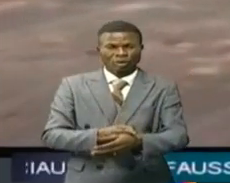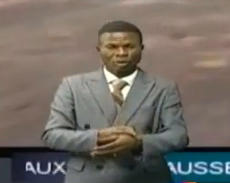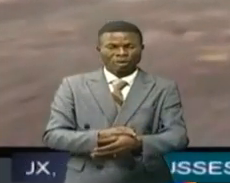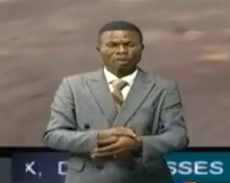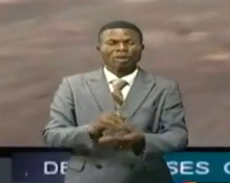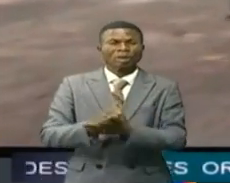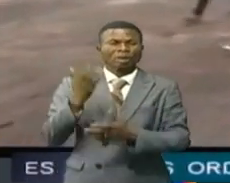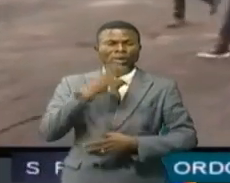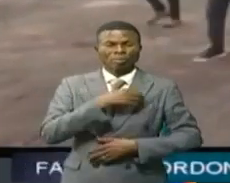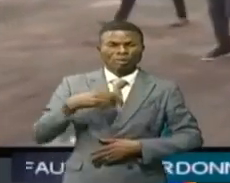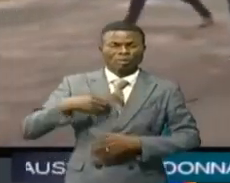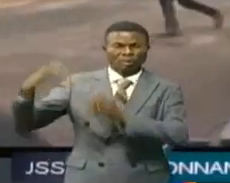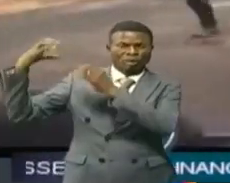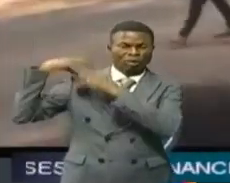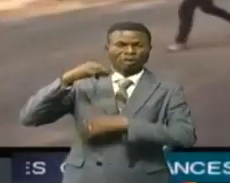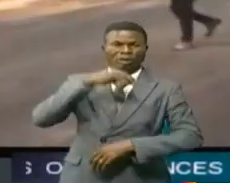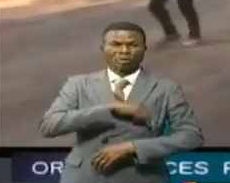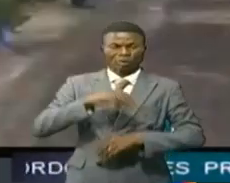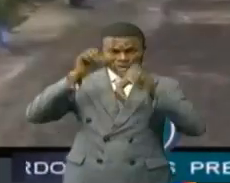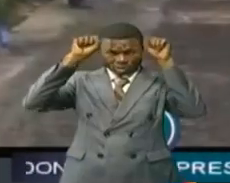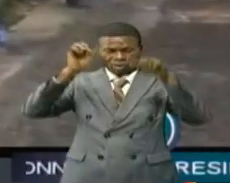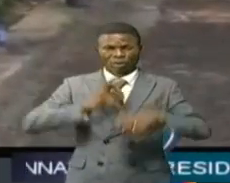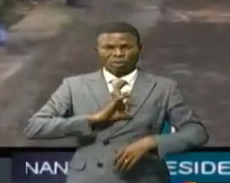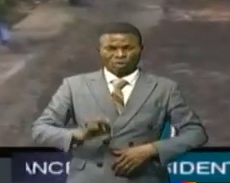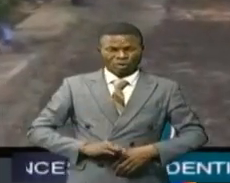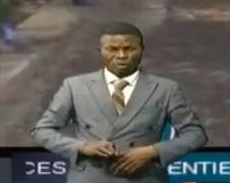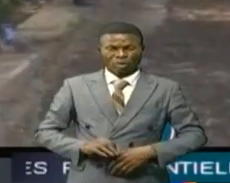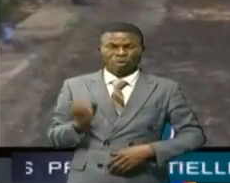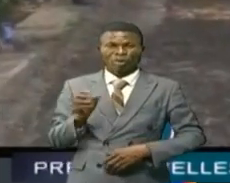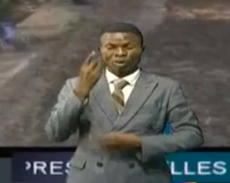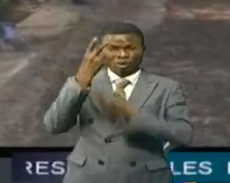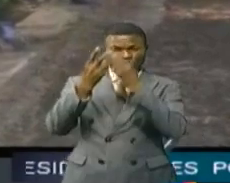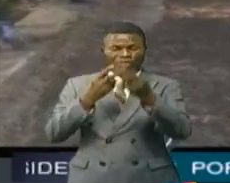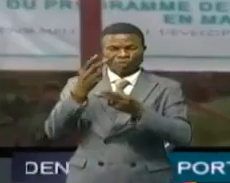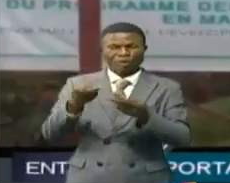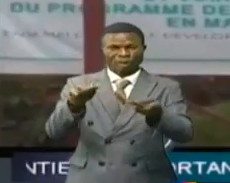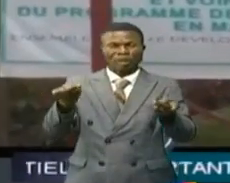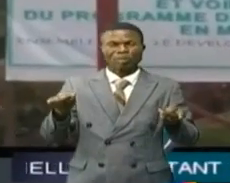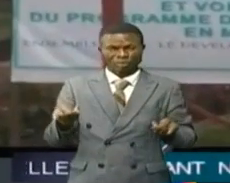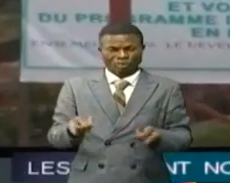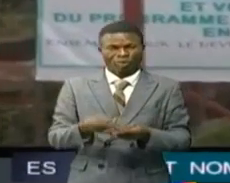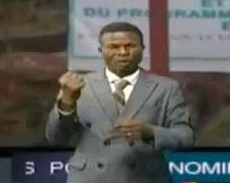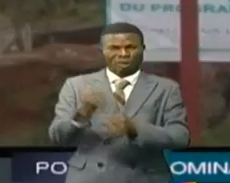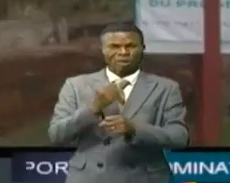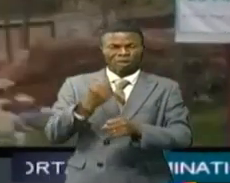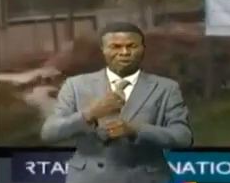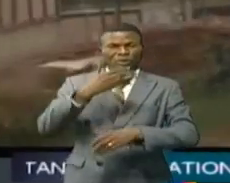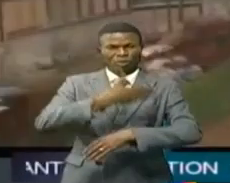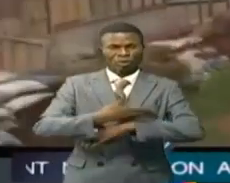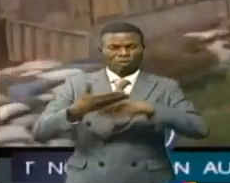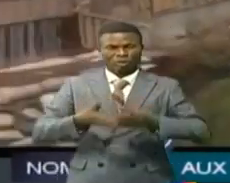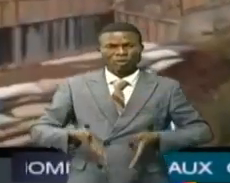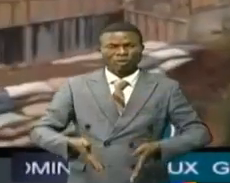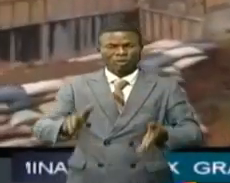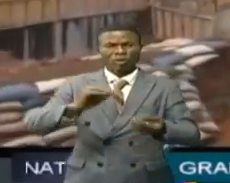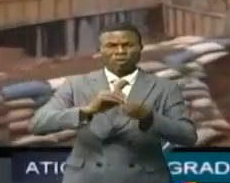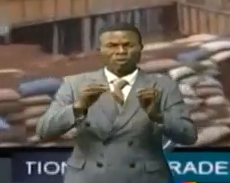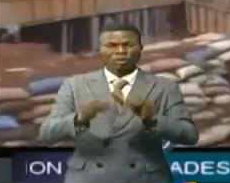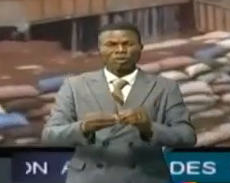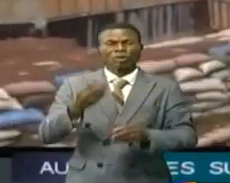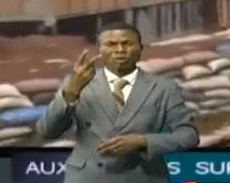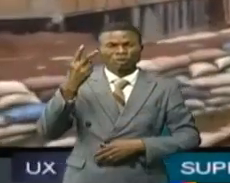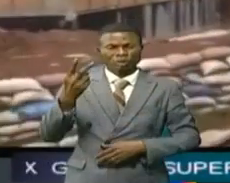Kasha, chargé des missions du chef de l'État, a effectué une visite d'inspection des travaux de réhabilitation du tronçon